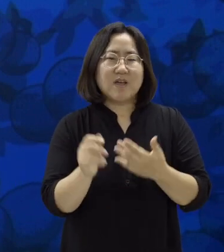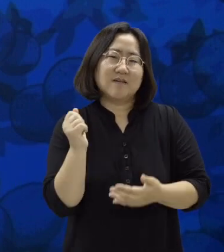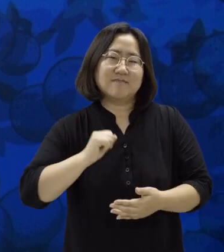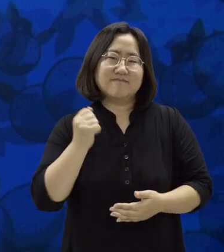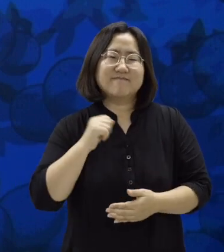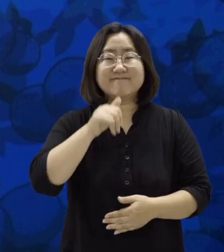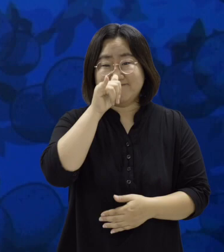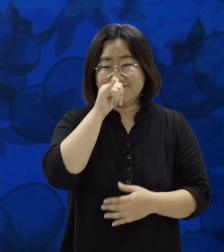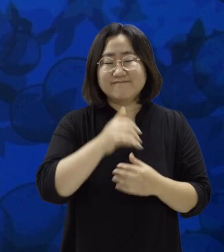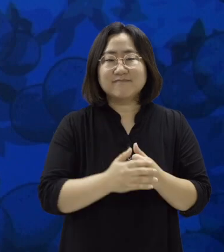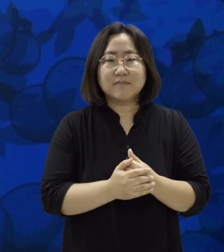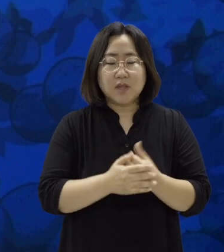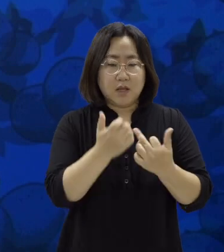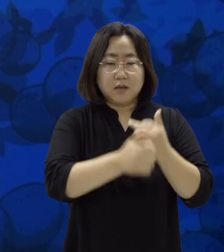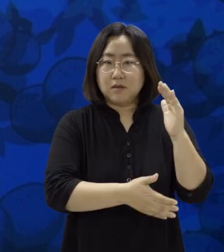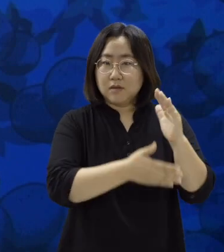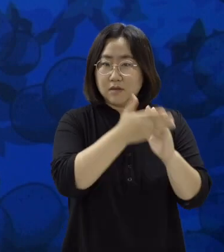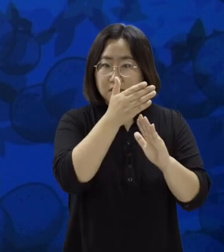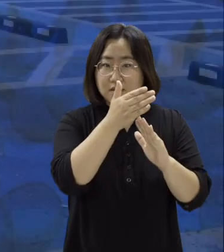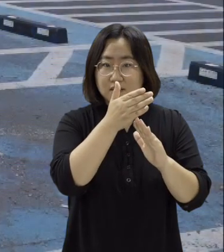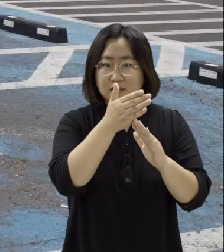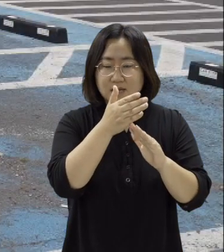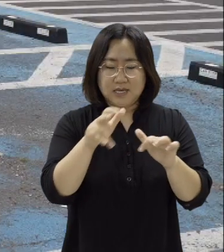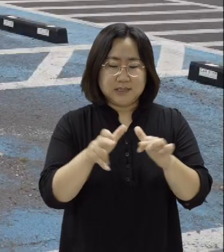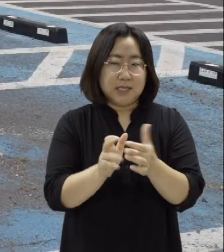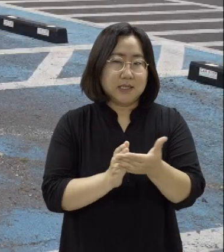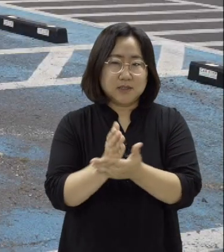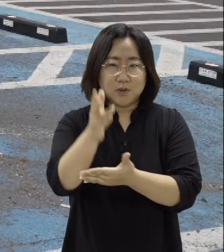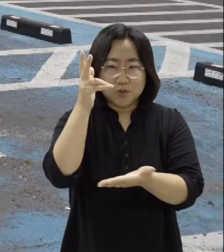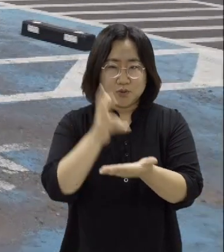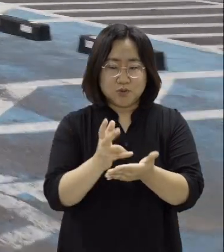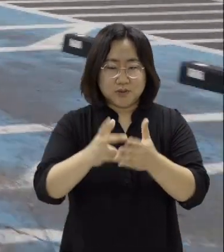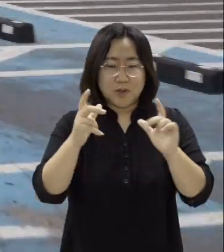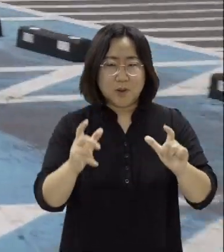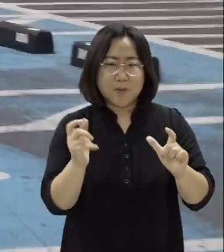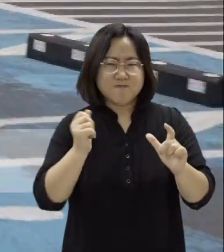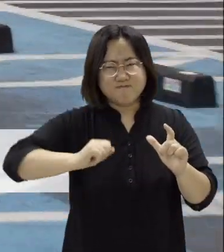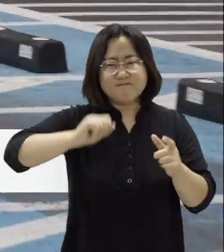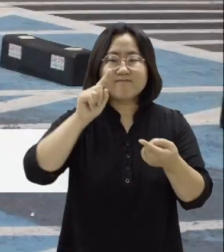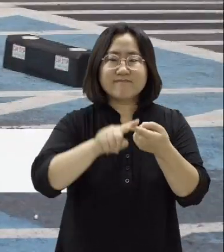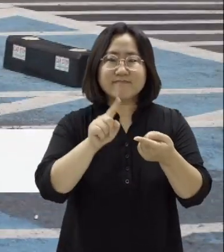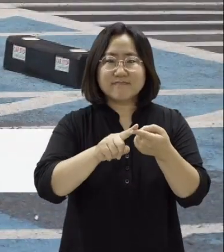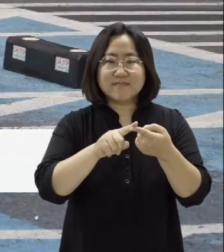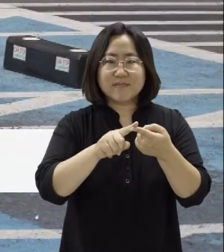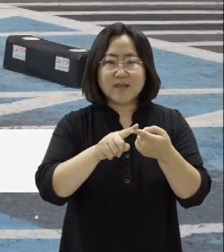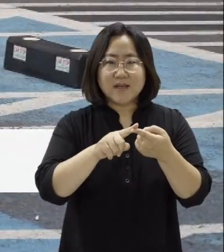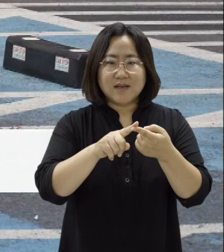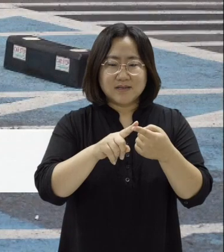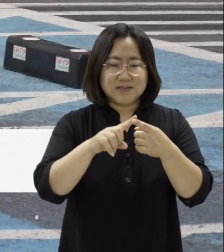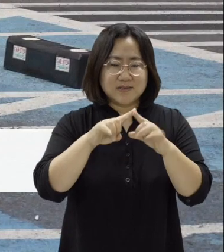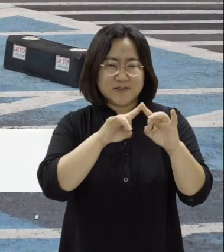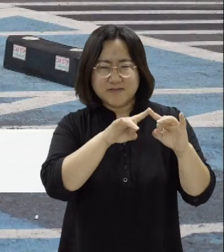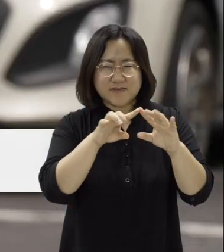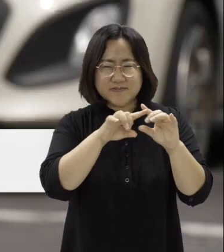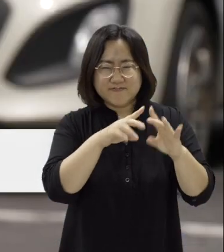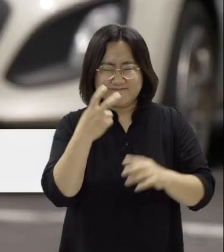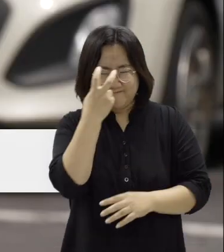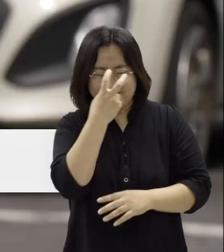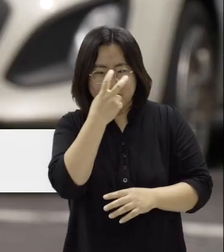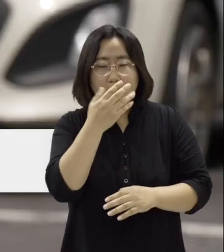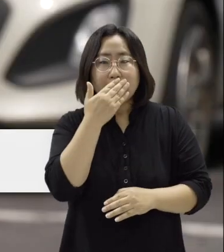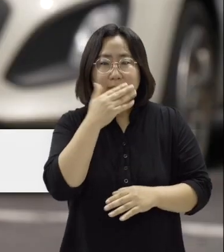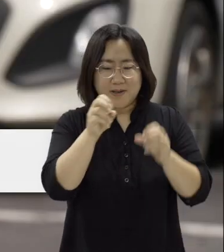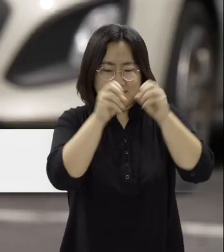않은데요. 서귀포시가 장애인 전용 주차구역 위반 차량에 대해 실시간 자동단속이 가능한